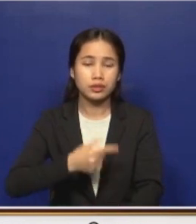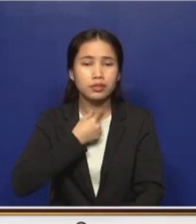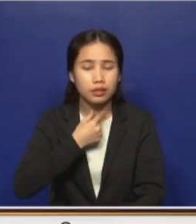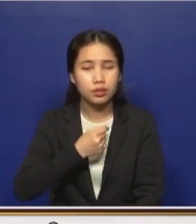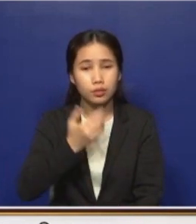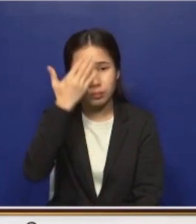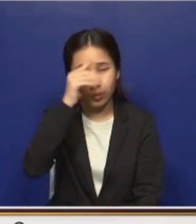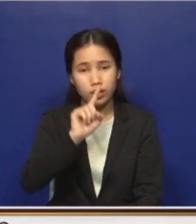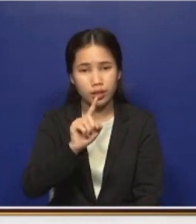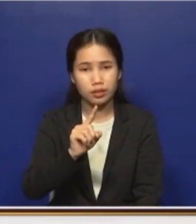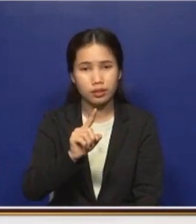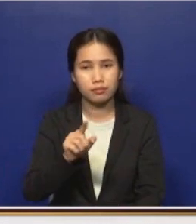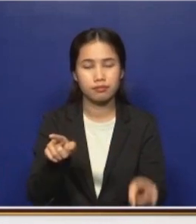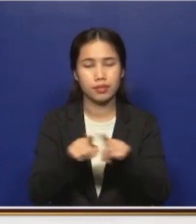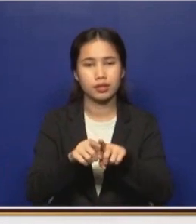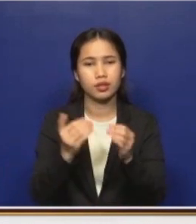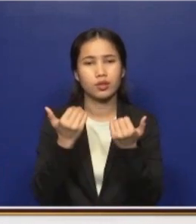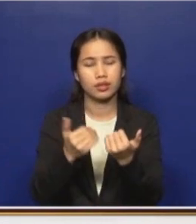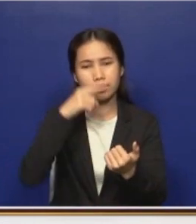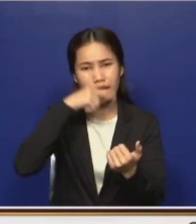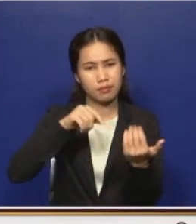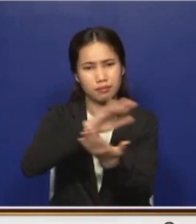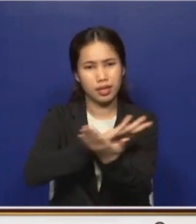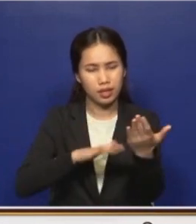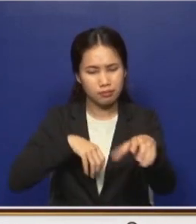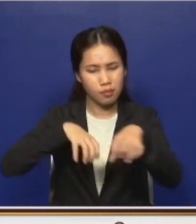เป้าโตยั่งยืนครับ